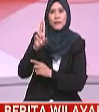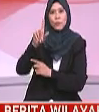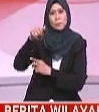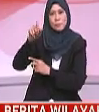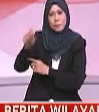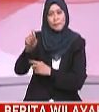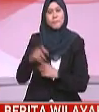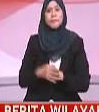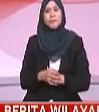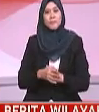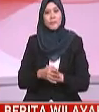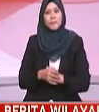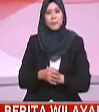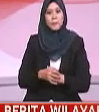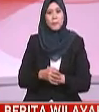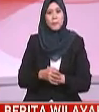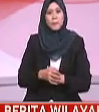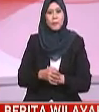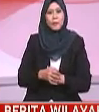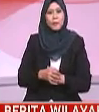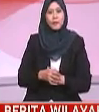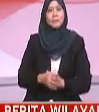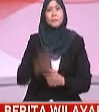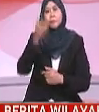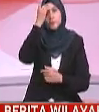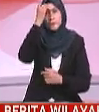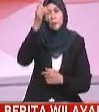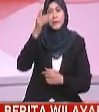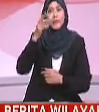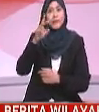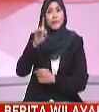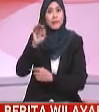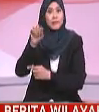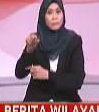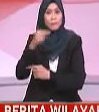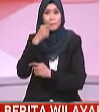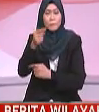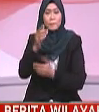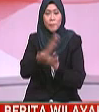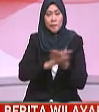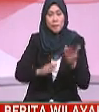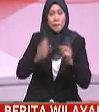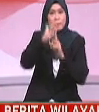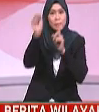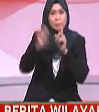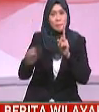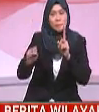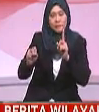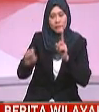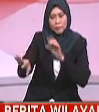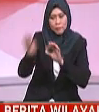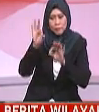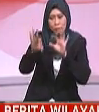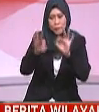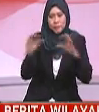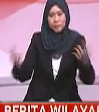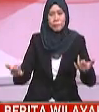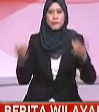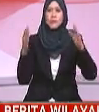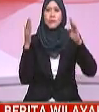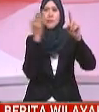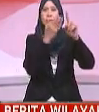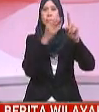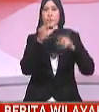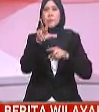Presiden IKS NITA Dato' Hajah Dayang Khatijah Dato' Baktial berkata bagi bahagian Sandakan, pihaknya mengenal pasti dan menyasarkan